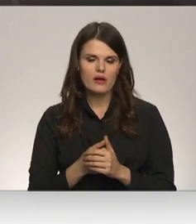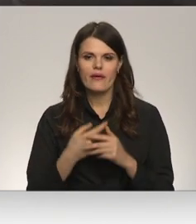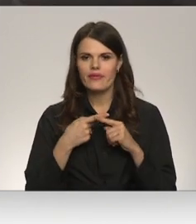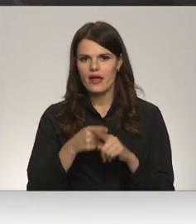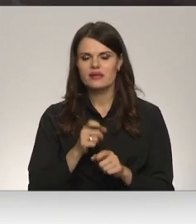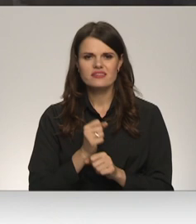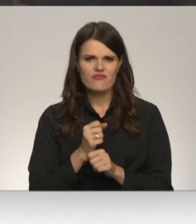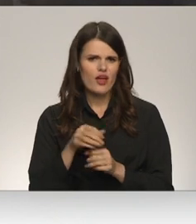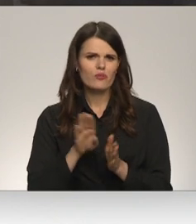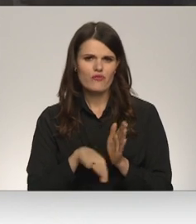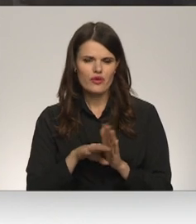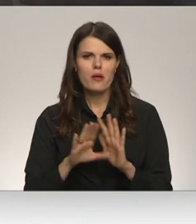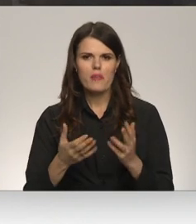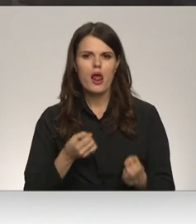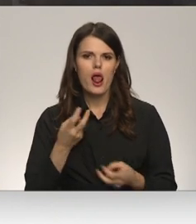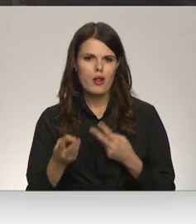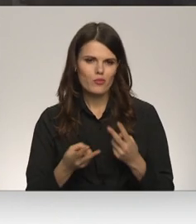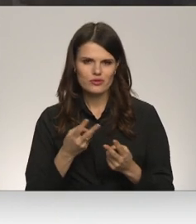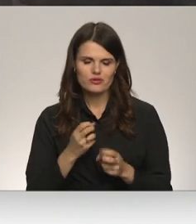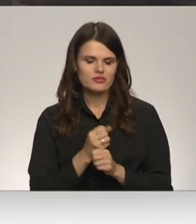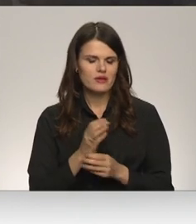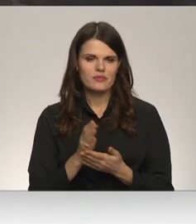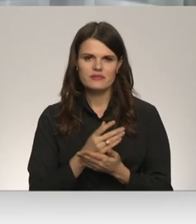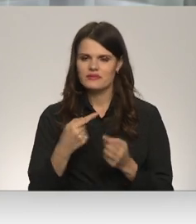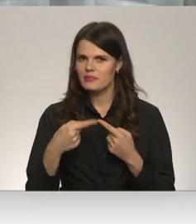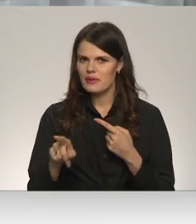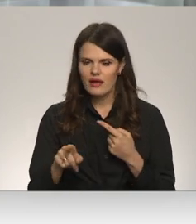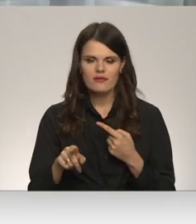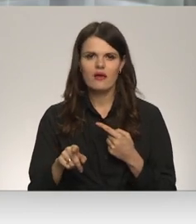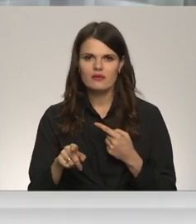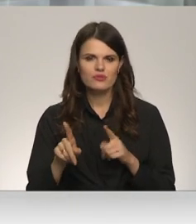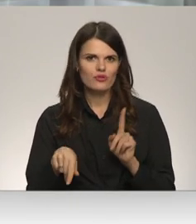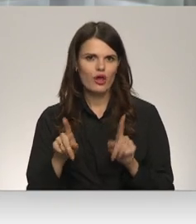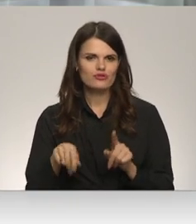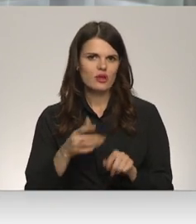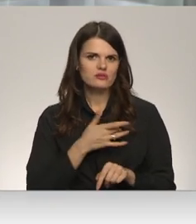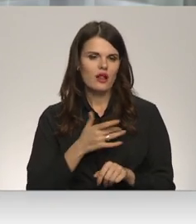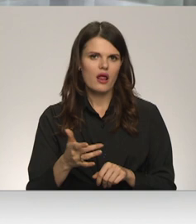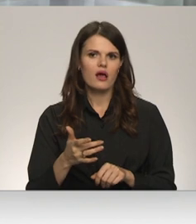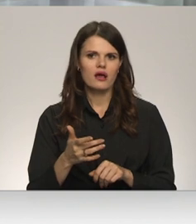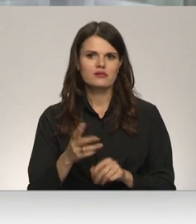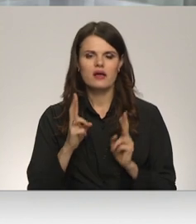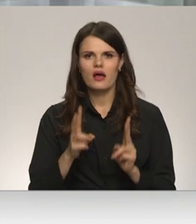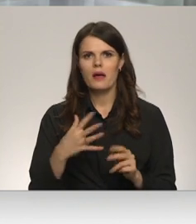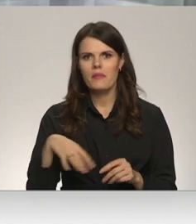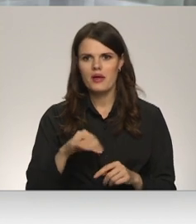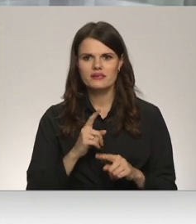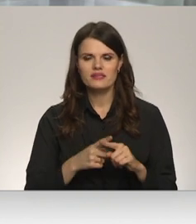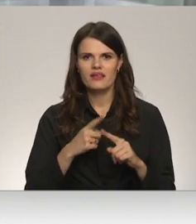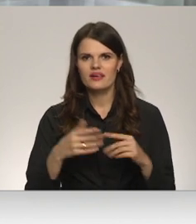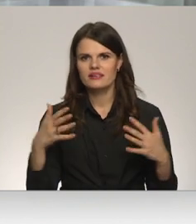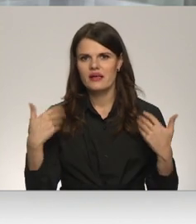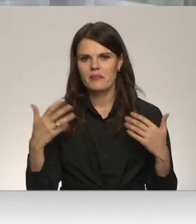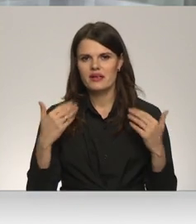Tehniski darbs ir vienkāršs, bet emocionāli gluži pretēji. Nu, jā, un brīžiem pat liekas, ka mēs nedrīkstam priecāties